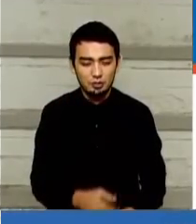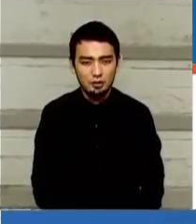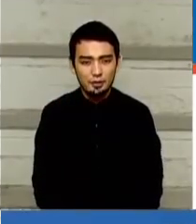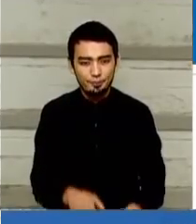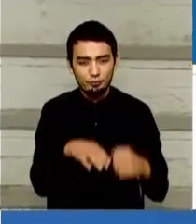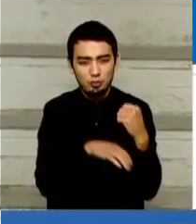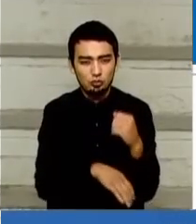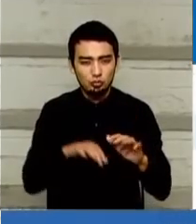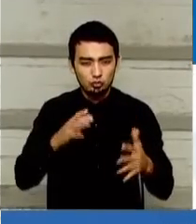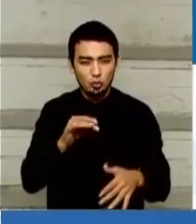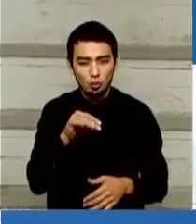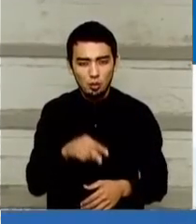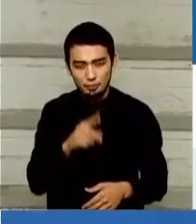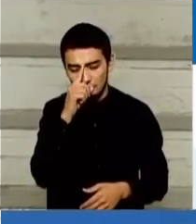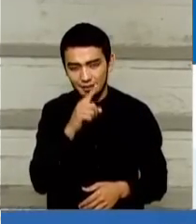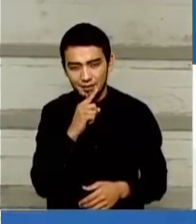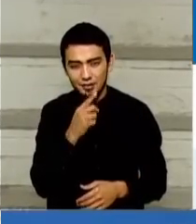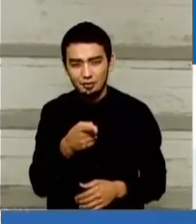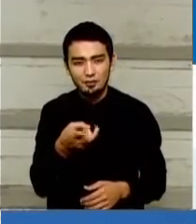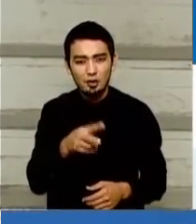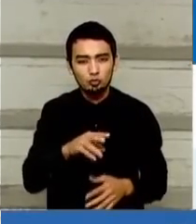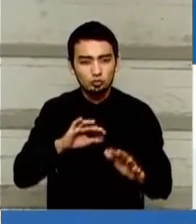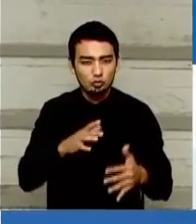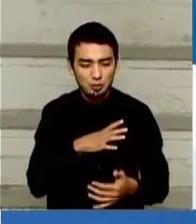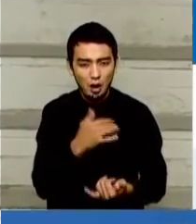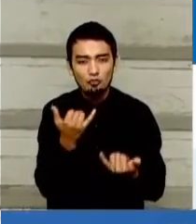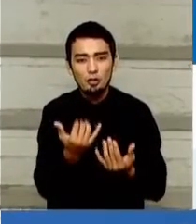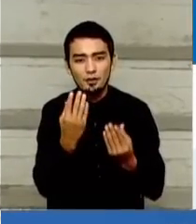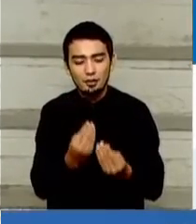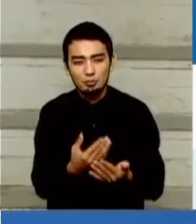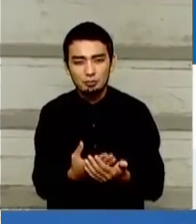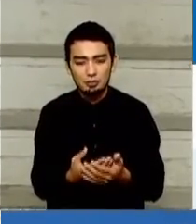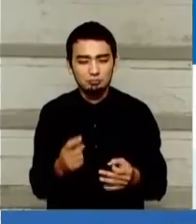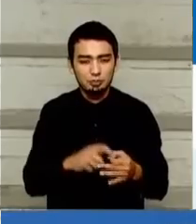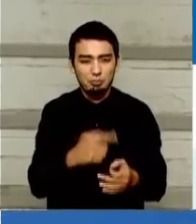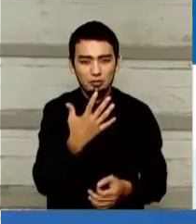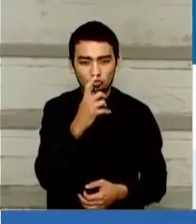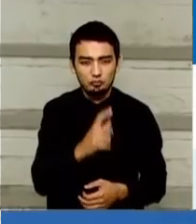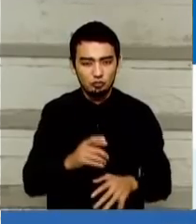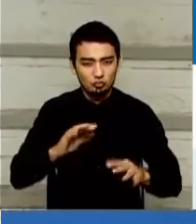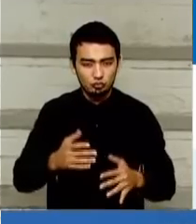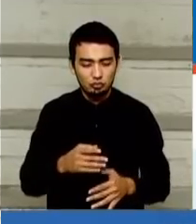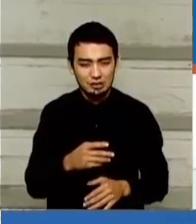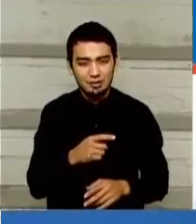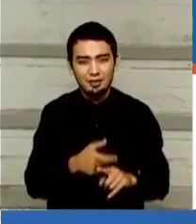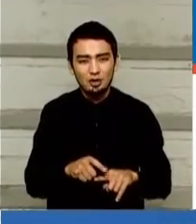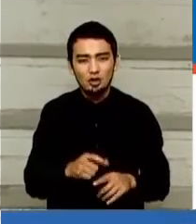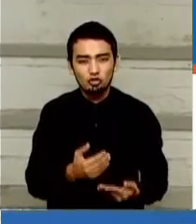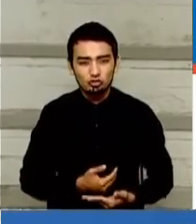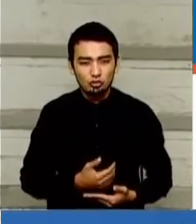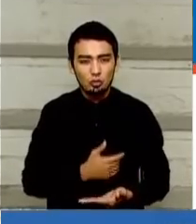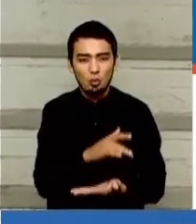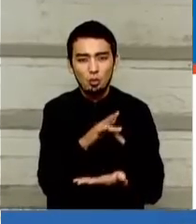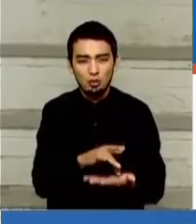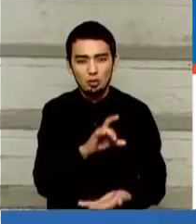Последние случаи были в июле месяце, это 2 случая. А на сегодняшний день уже зарегистрировано 5 случаев. Это жители